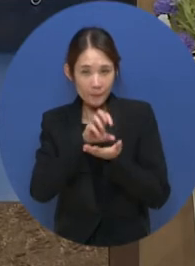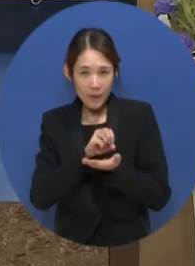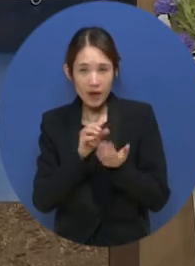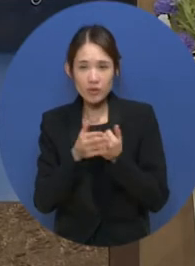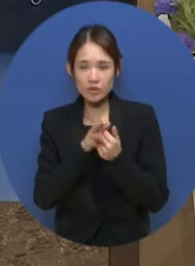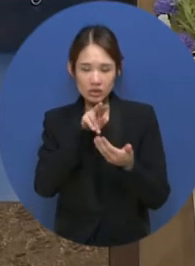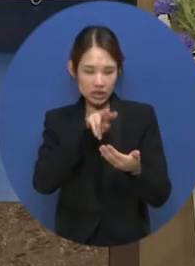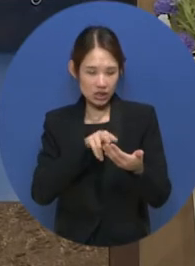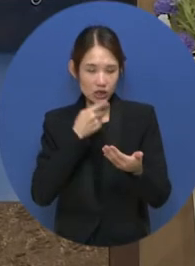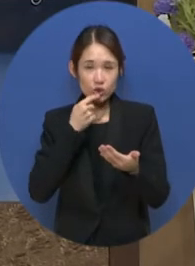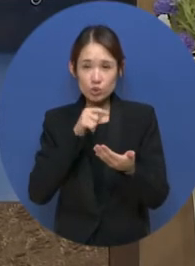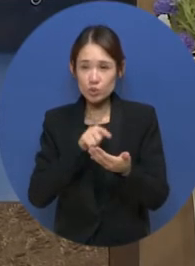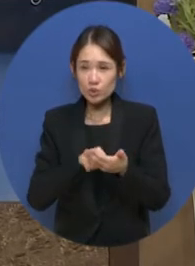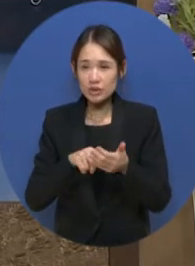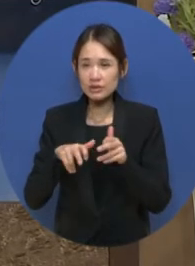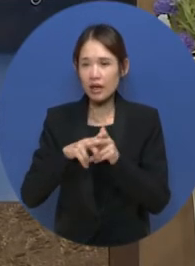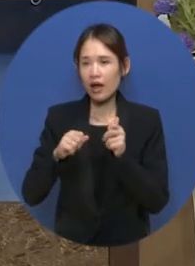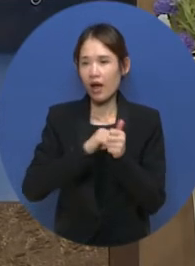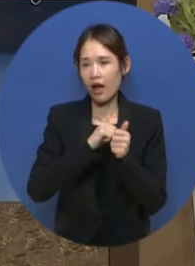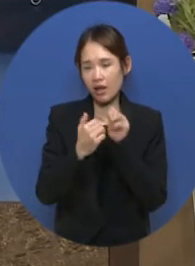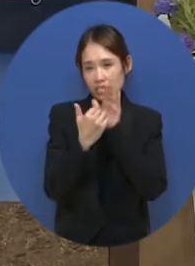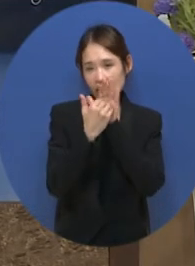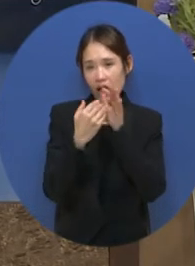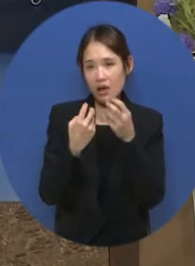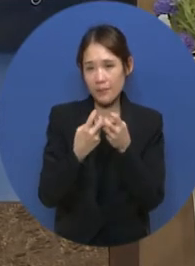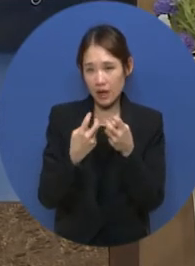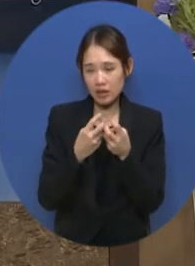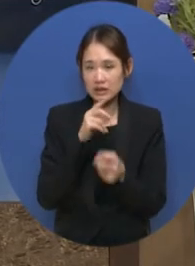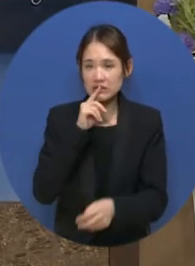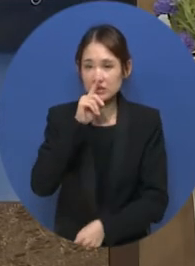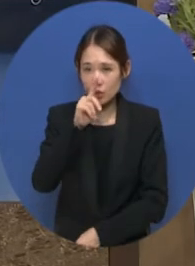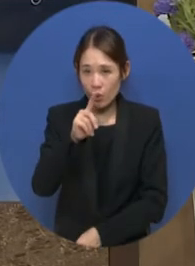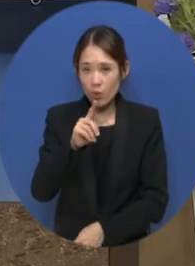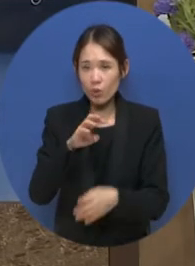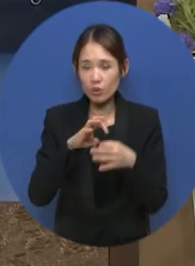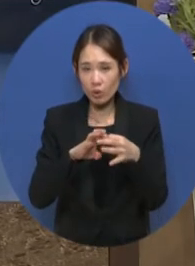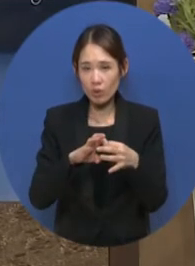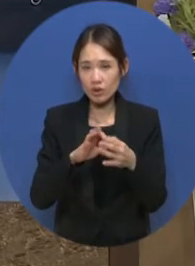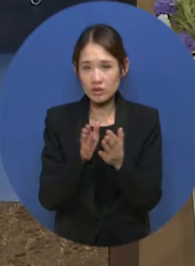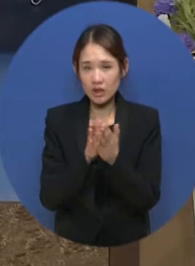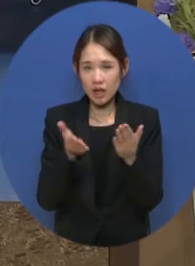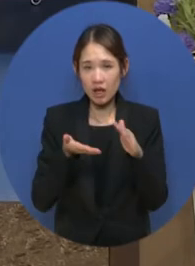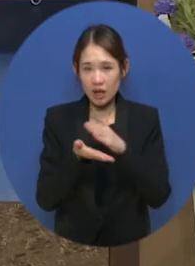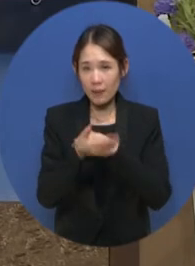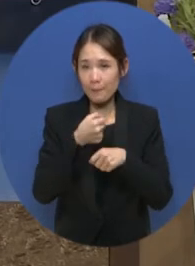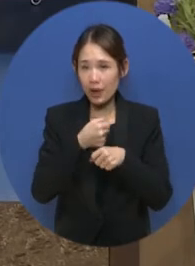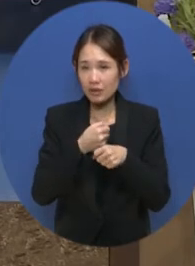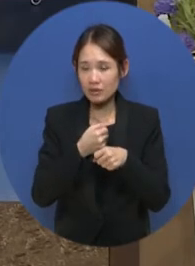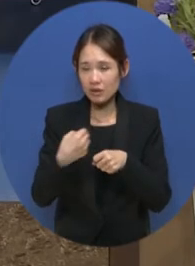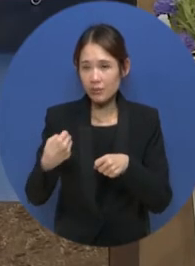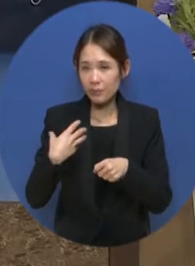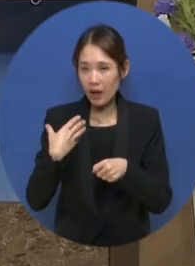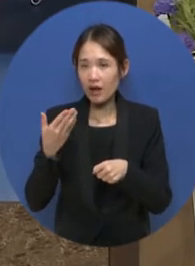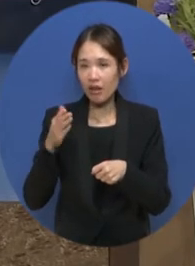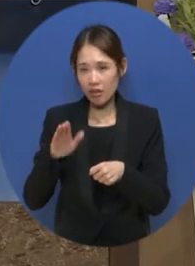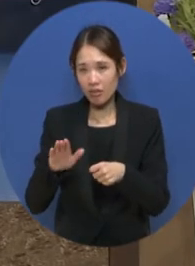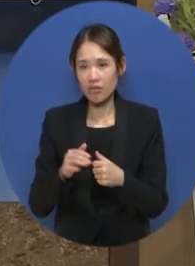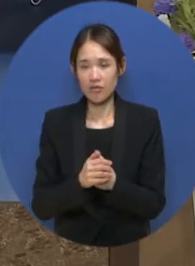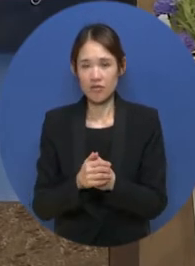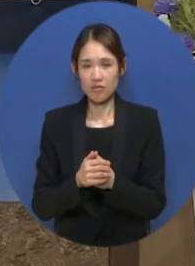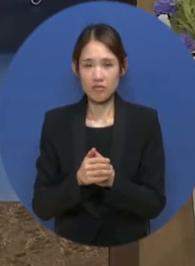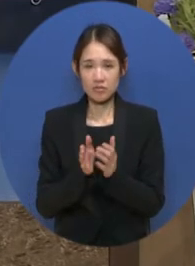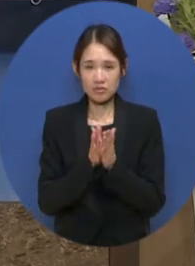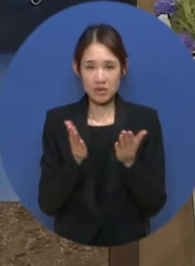읽기 쉬운 장애인 학대 예방 과 신고에 대한 책자를 제작하고 배포 하셨다고 앞서서 말씀을 해주셨는데요 이